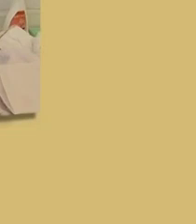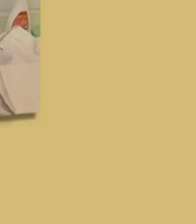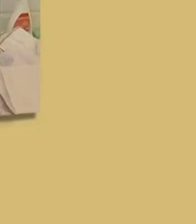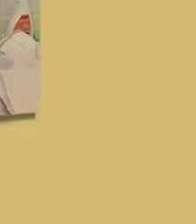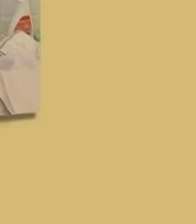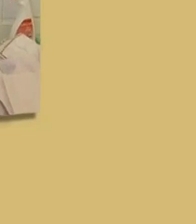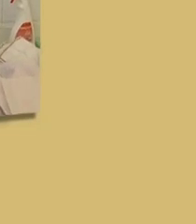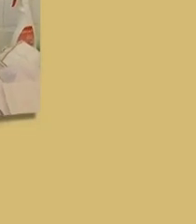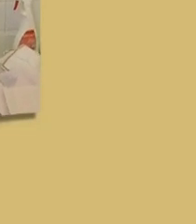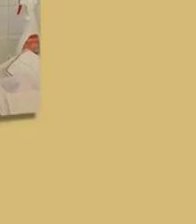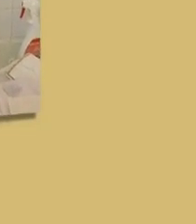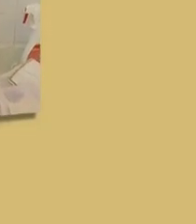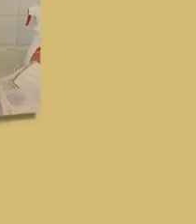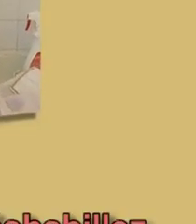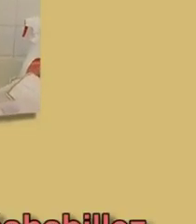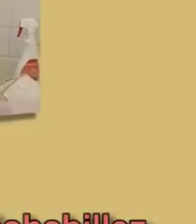Voilà. Oh.